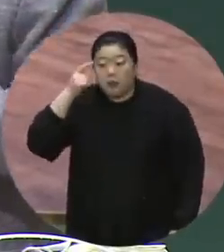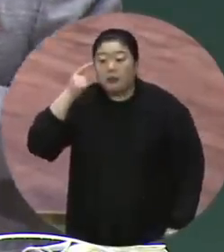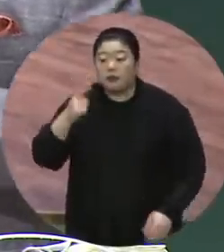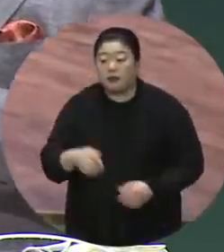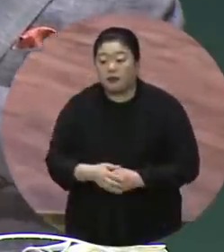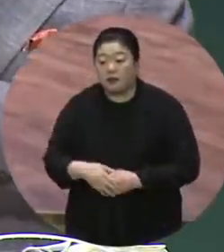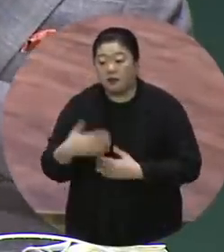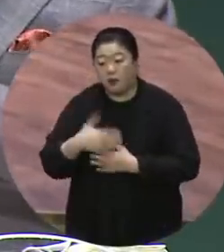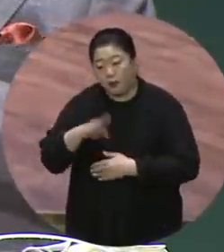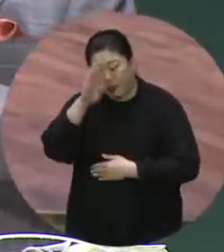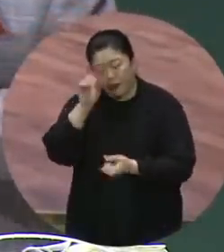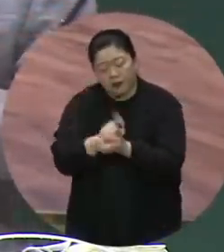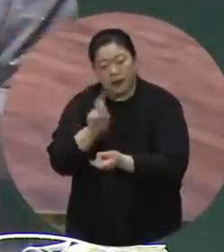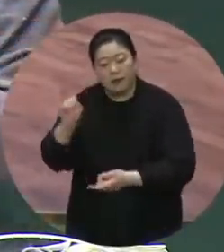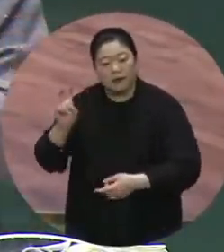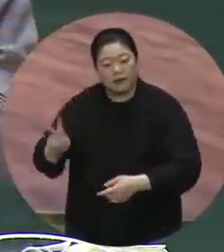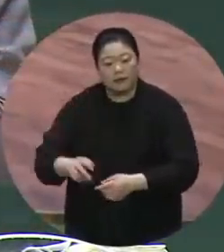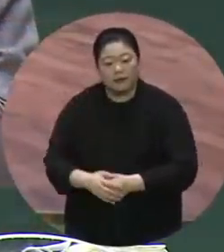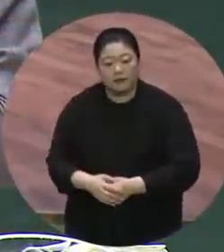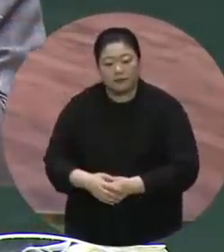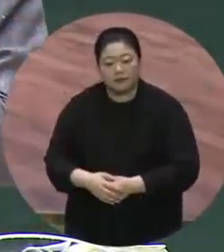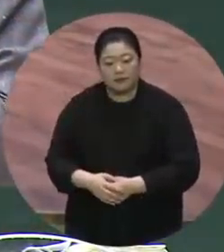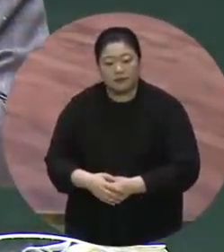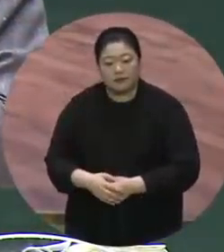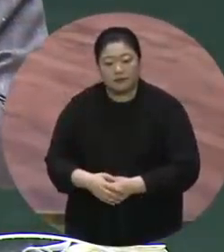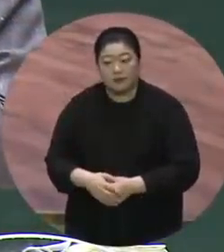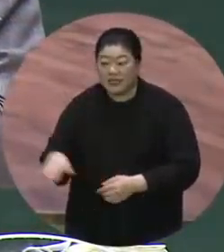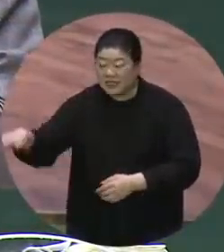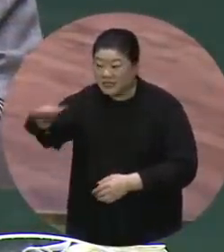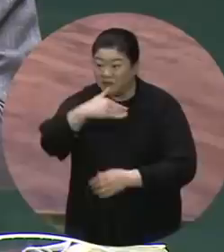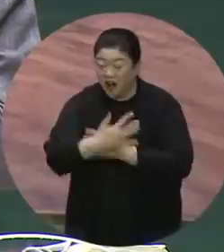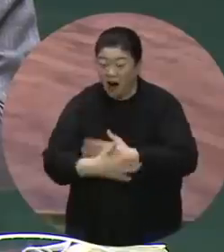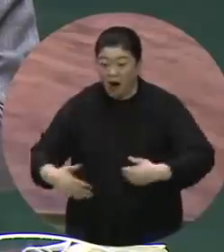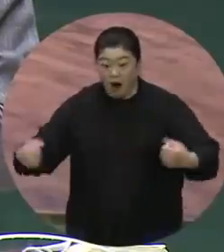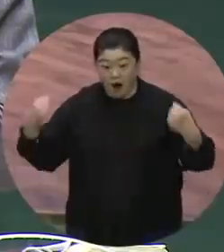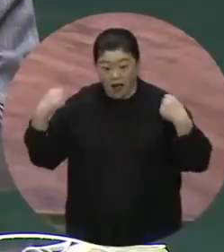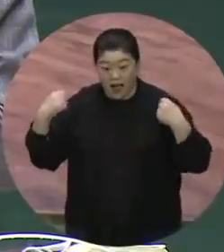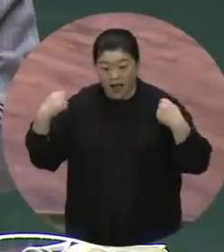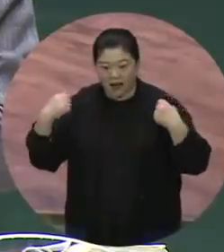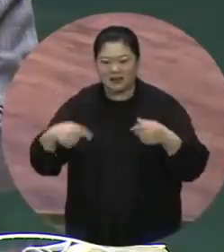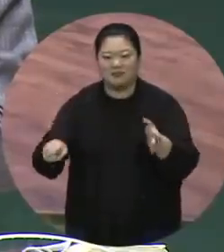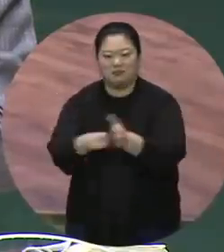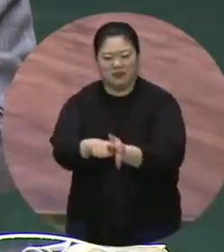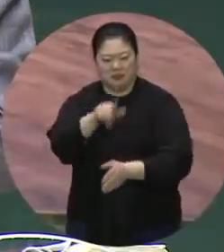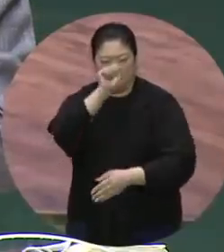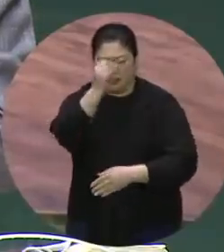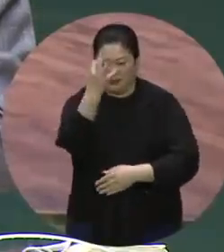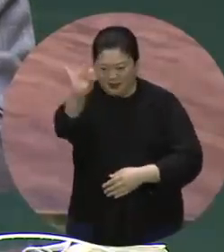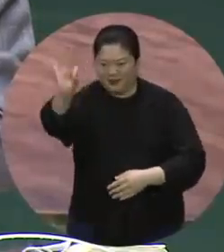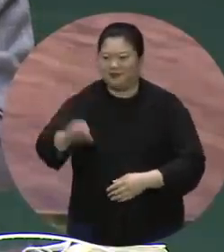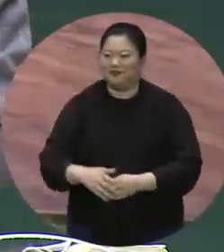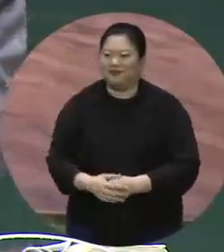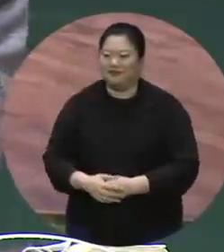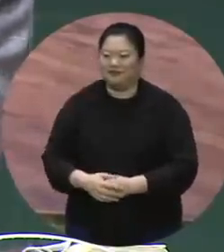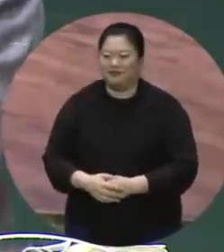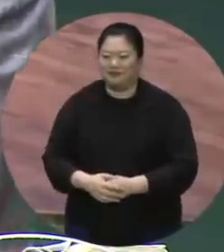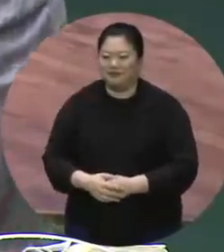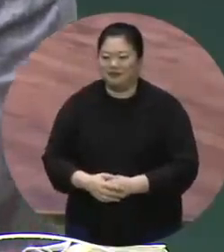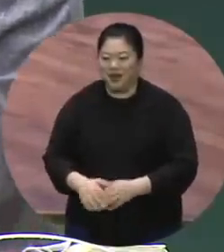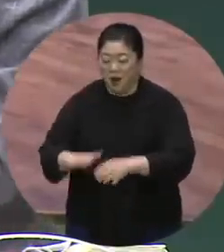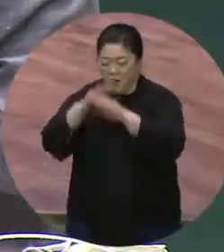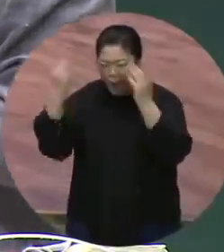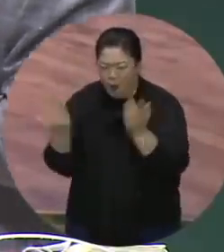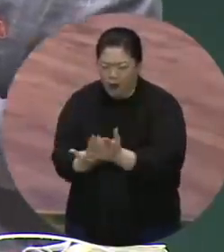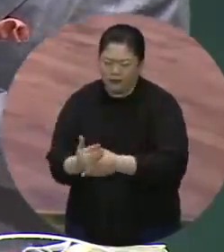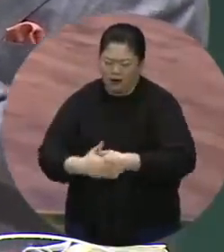건강한 사람 특징은요. 믿음 좋은 사람이에요. 사랑하는 자여 너 영혼이 잘 땐까지 범사가 잘 되고